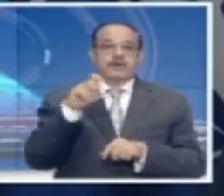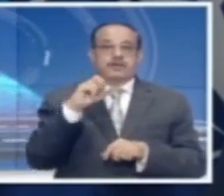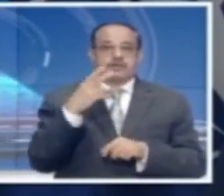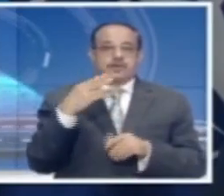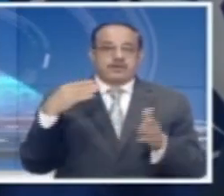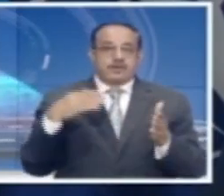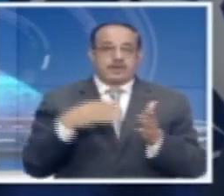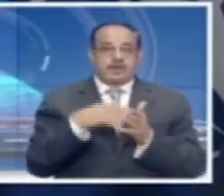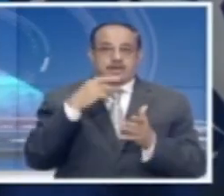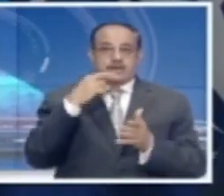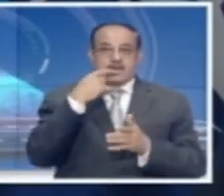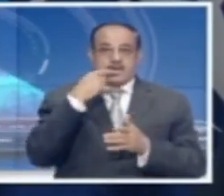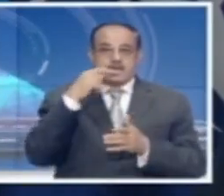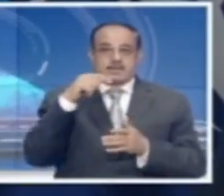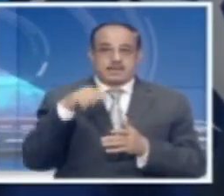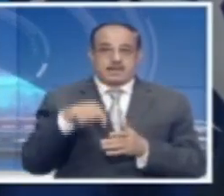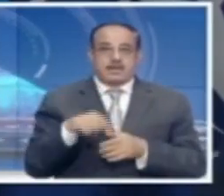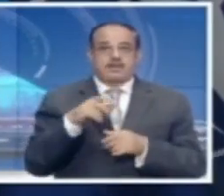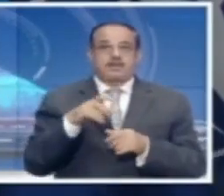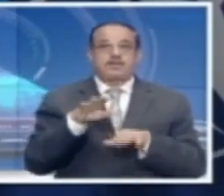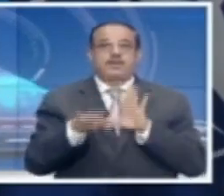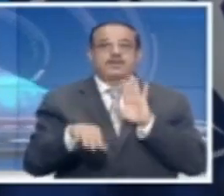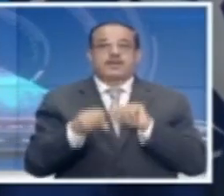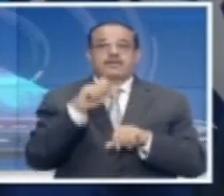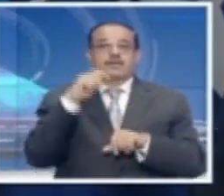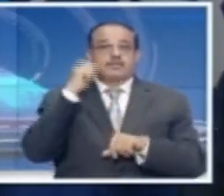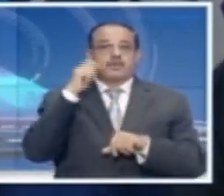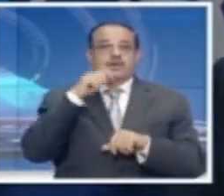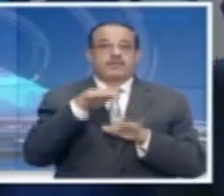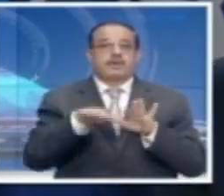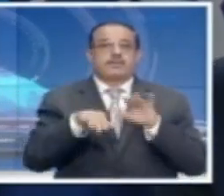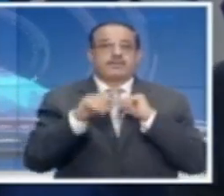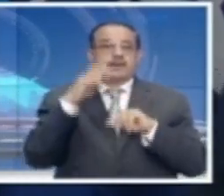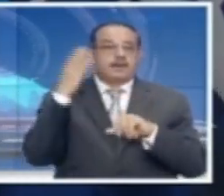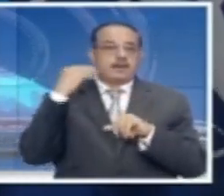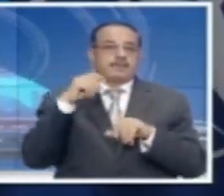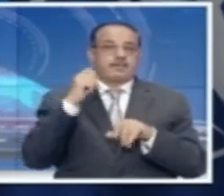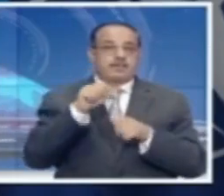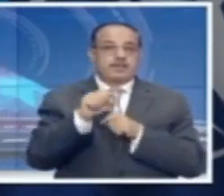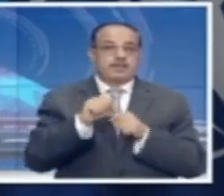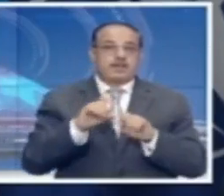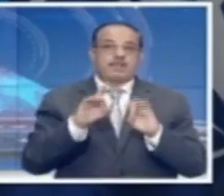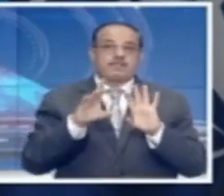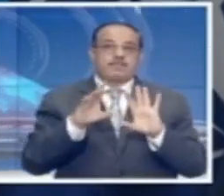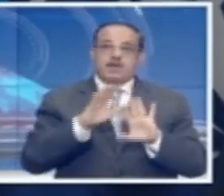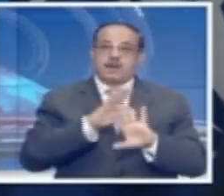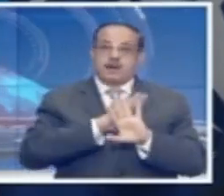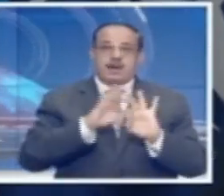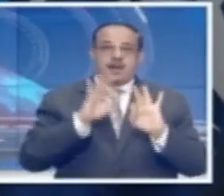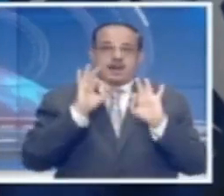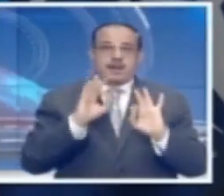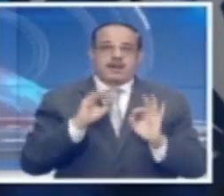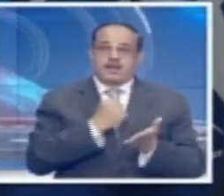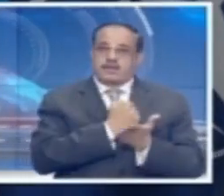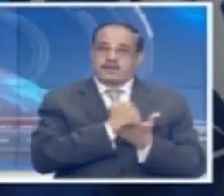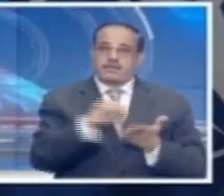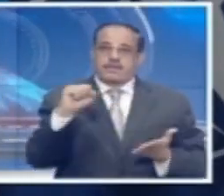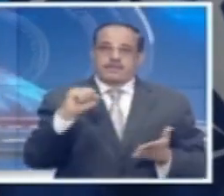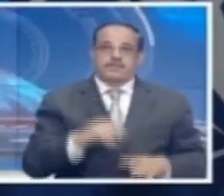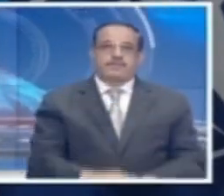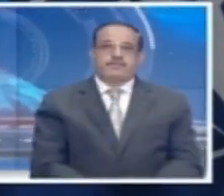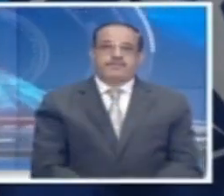للانتخابات الوطنية المقررة في 24 من ديسمبر القادم وسحب الجنود الأجانب والمرتزقة من ليبيا.